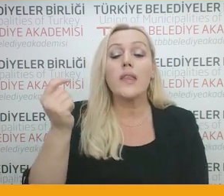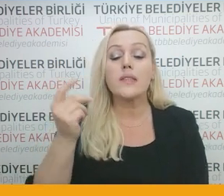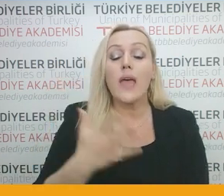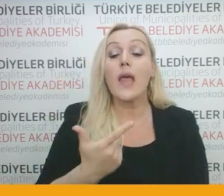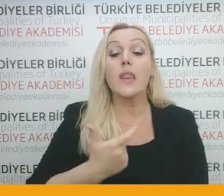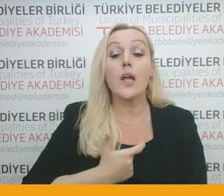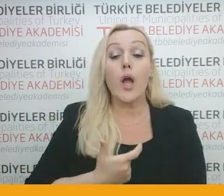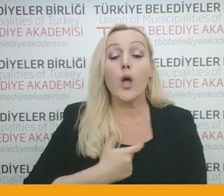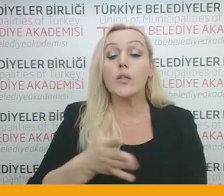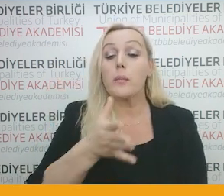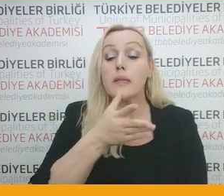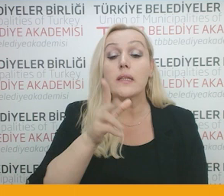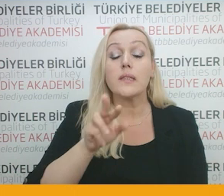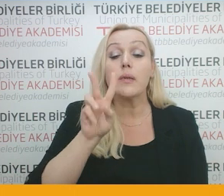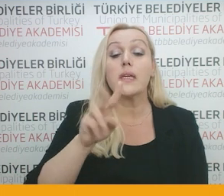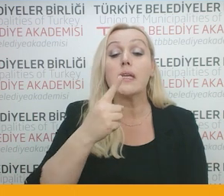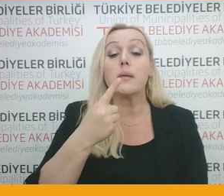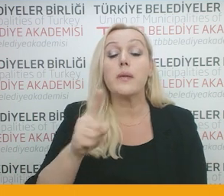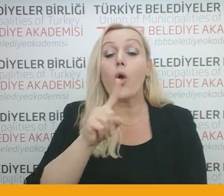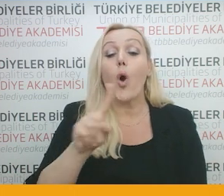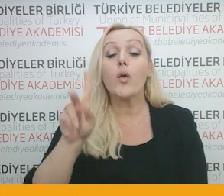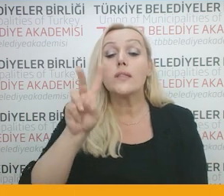ile bildiğiniz gibi 2018'de